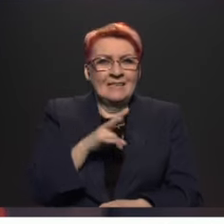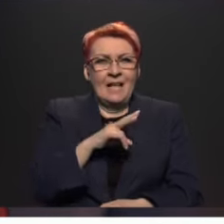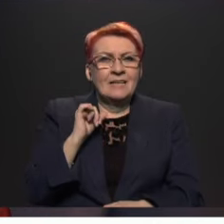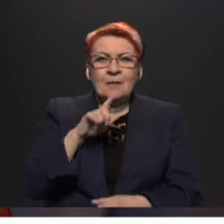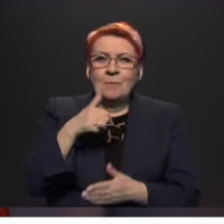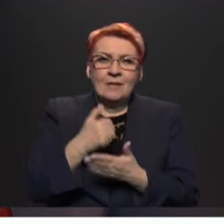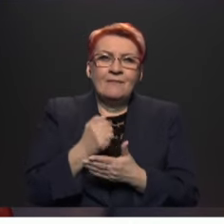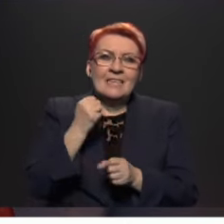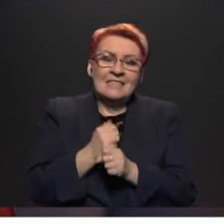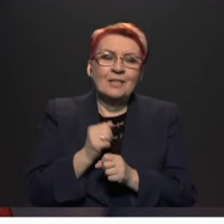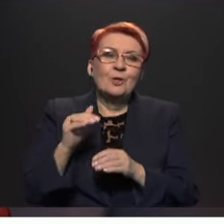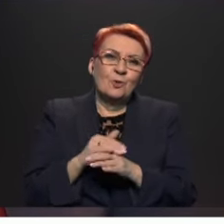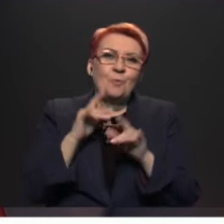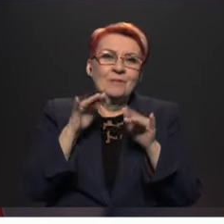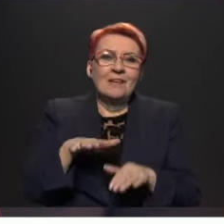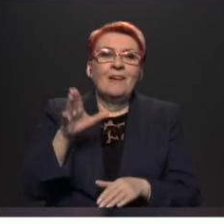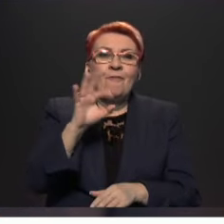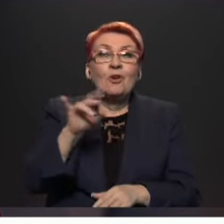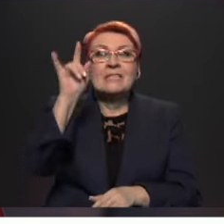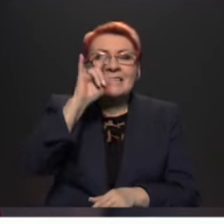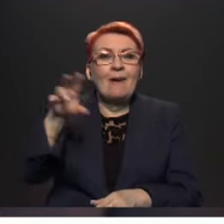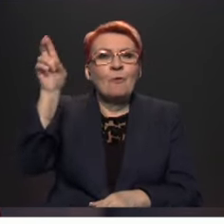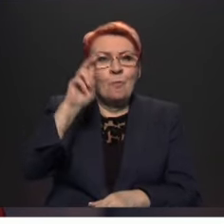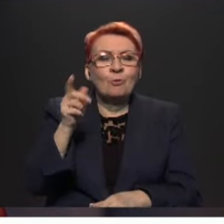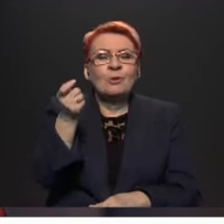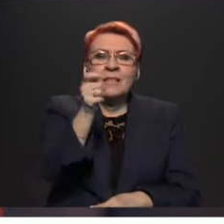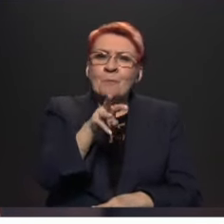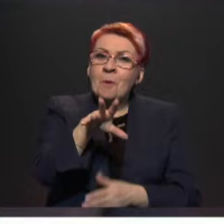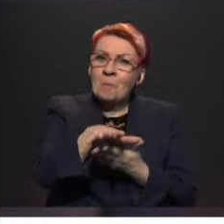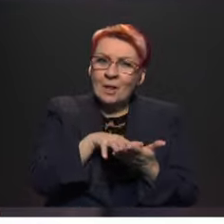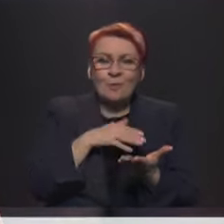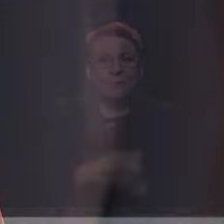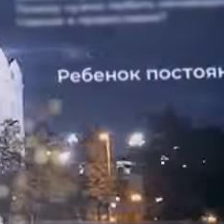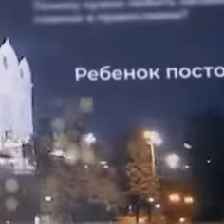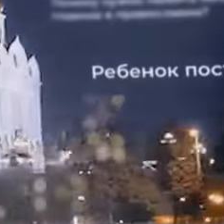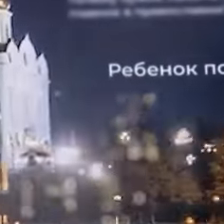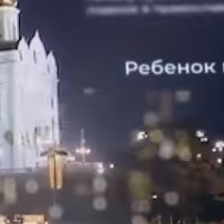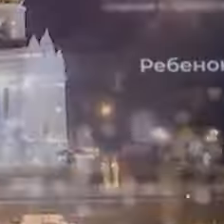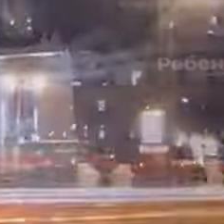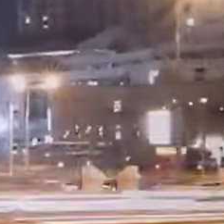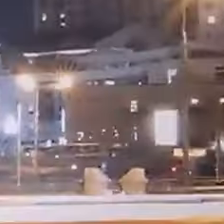главное, делайте добрые дела во славу Божию. А мы сейчас прервемся на короткую паузу.